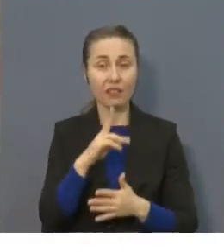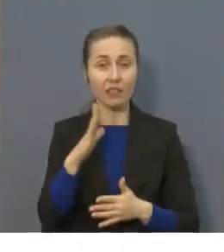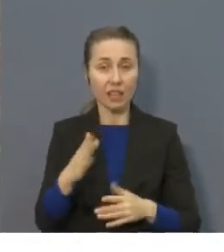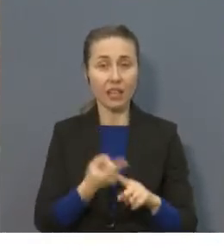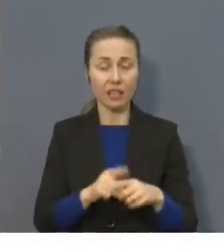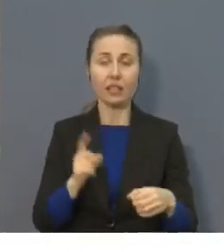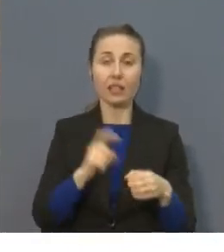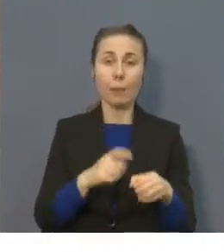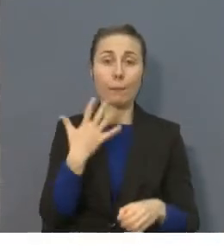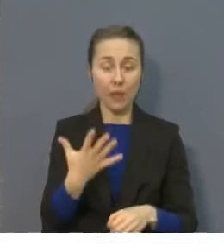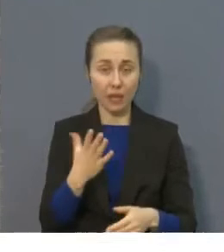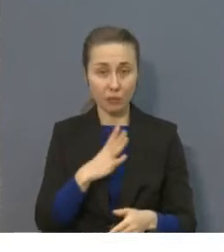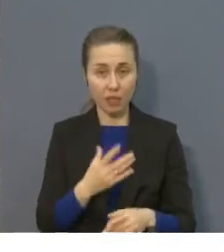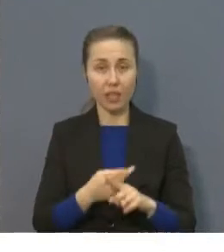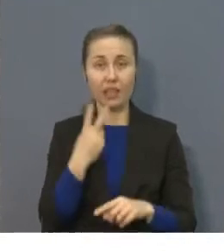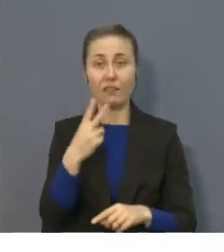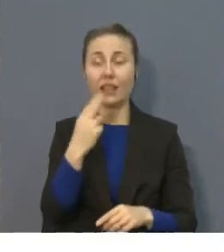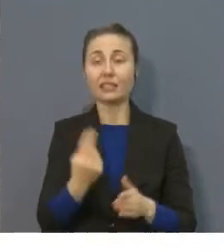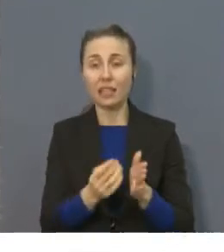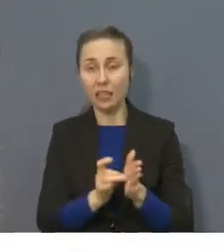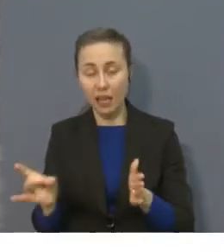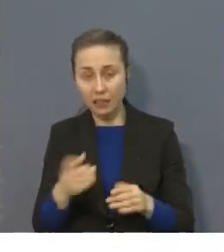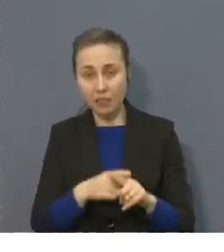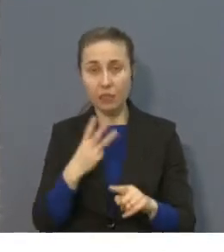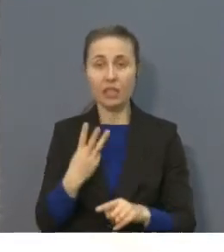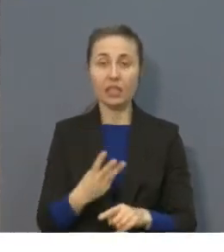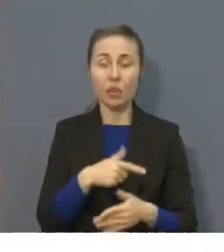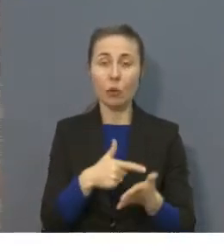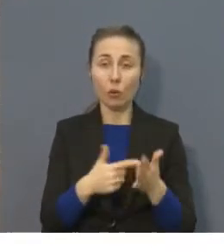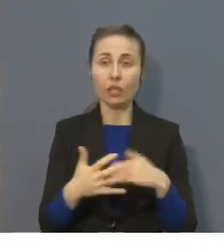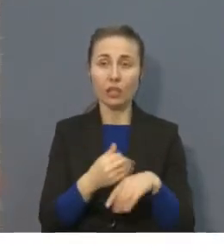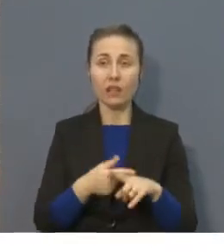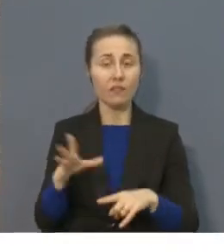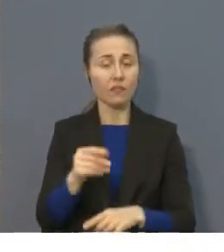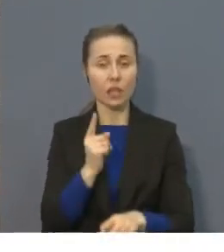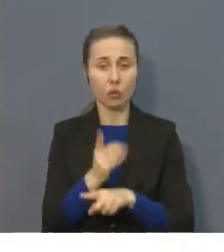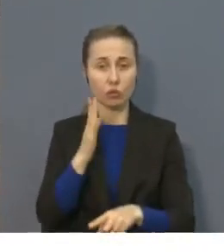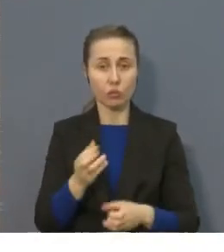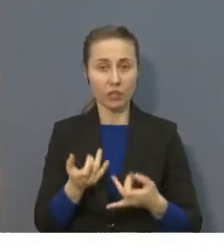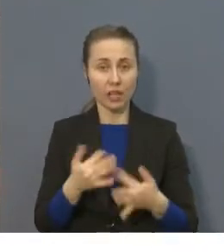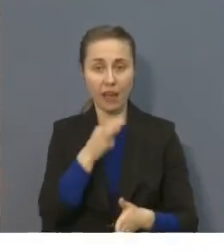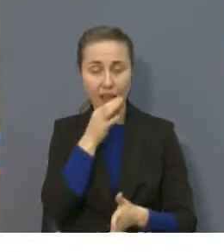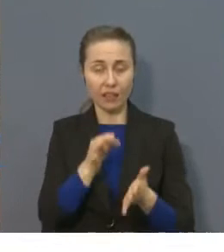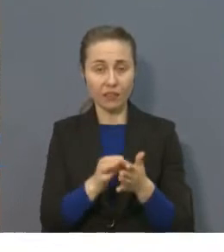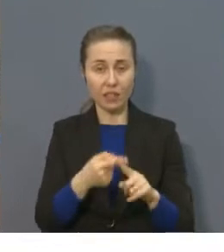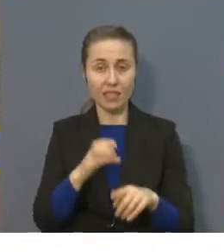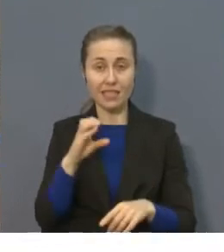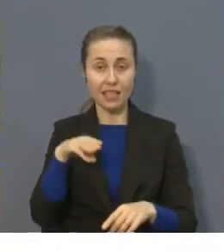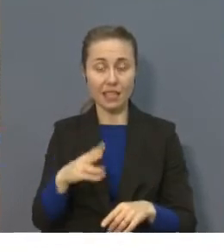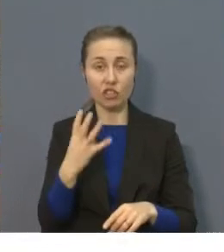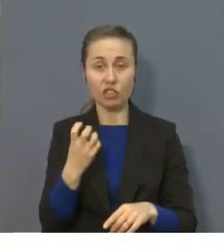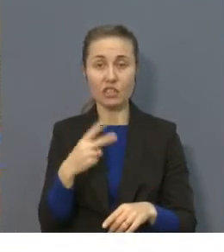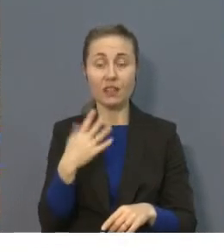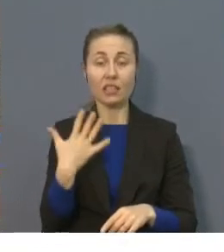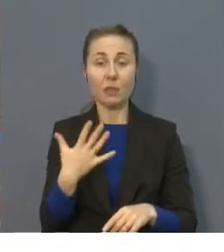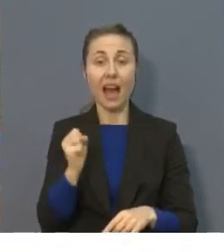5 жағдай анықталды. Оның 2-і Целиноград ауданында және 3-і Көкшетау қаласында тіркелді. Барлық тәртіп бұзушылар